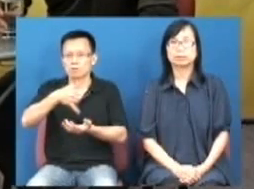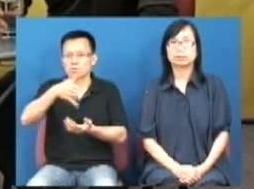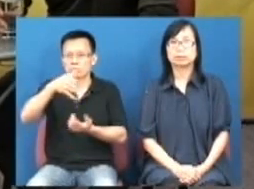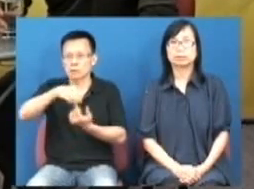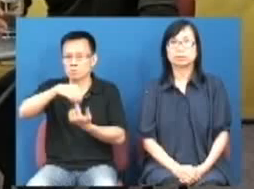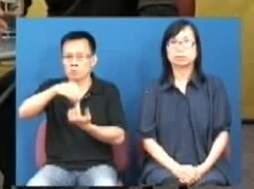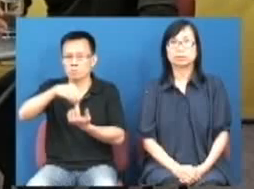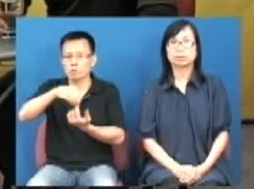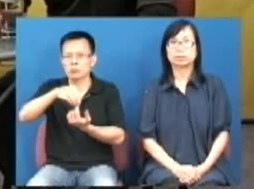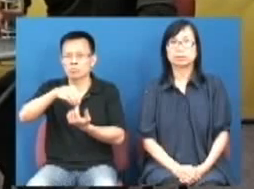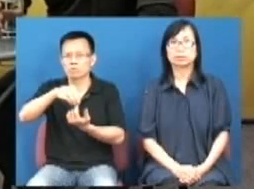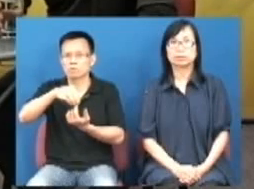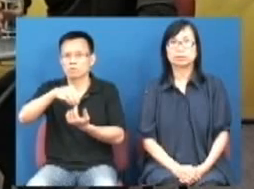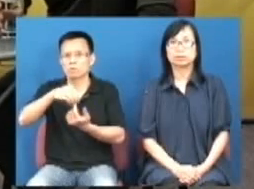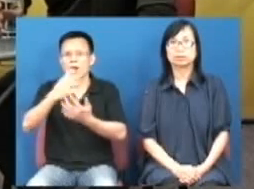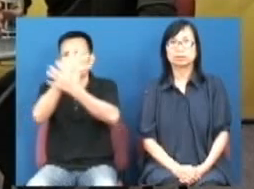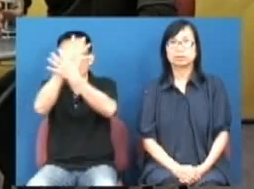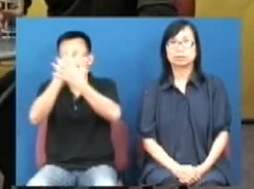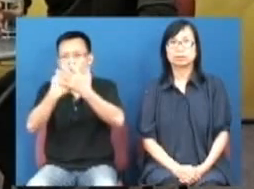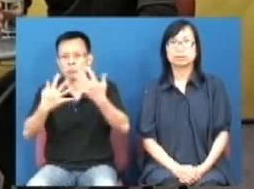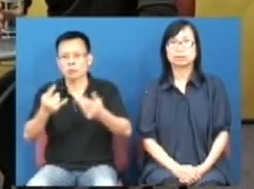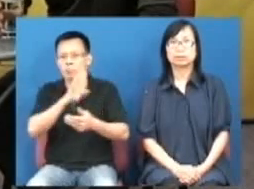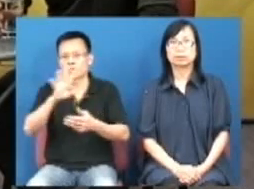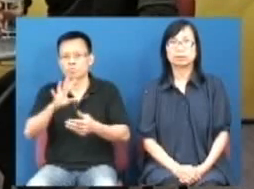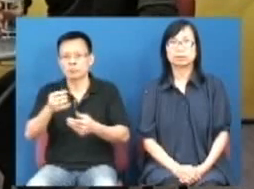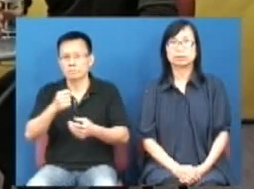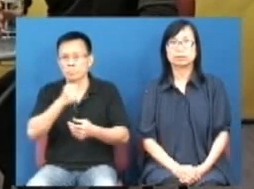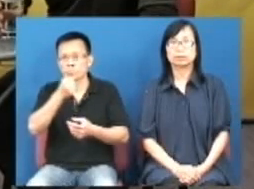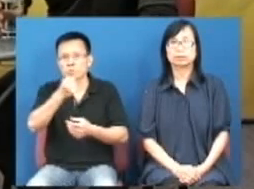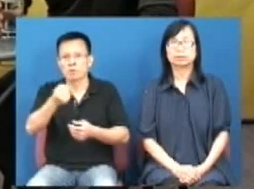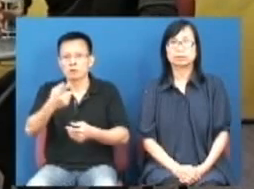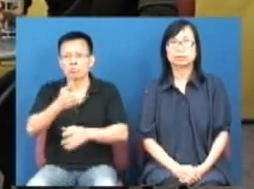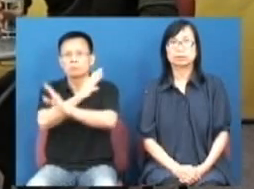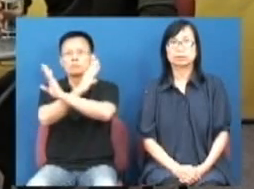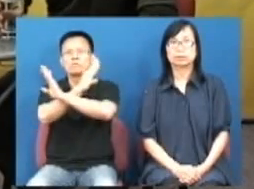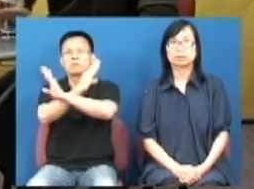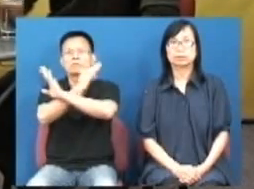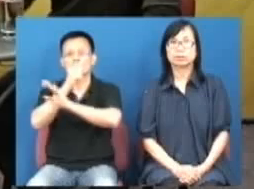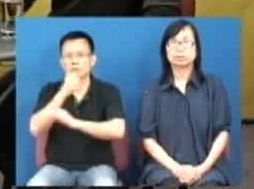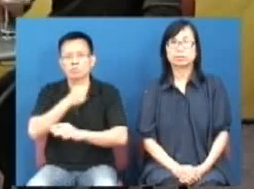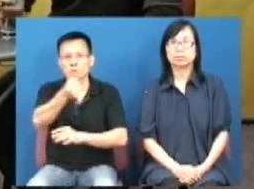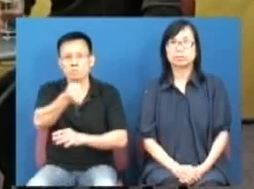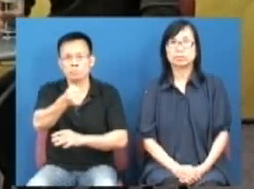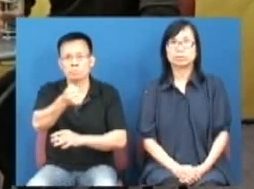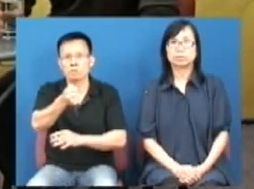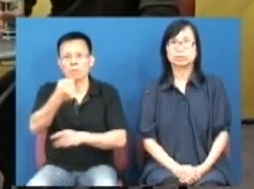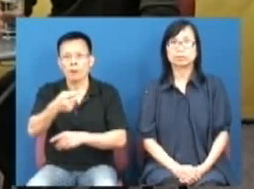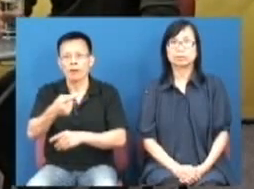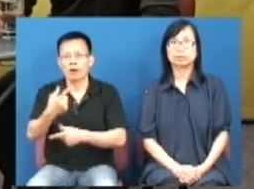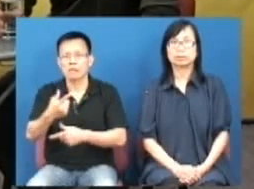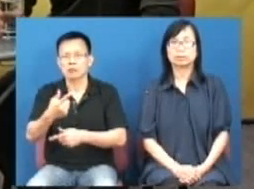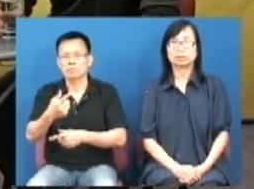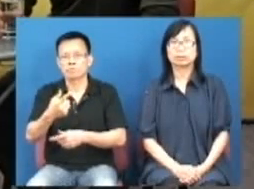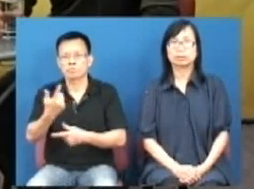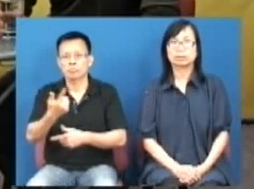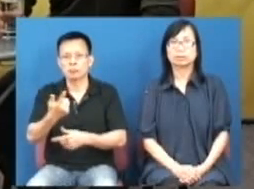站啊，佢話網上唔係媒體，所以不受係唔准進入去媒介採訪區域嘅。佢係要咧係喺公眾席嗰度咧